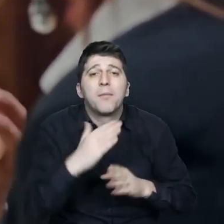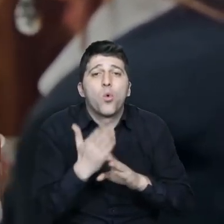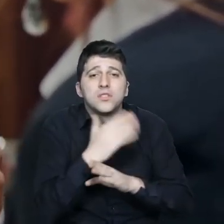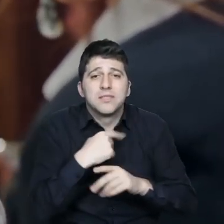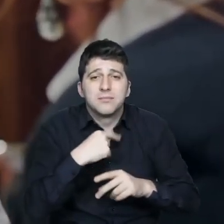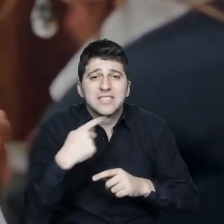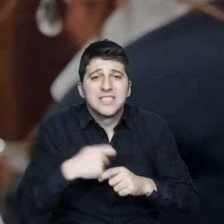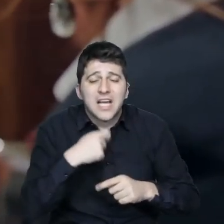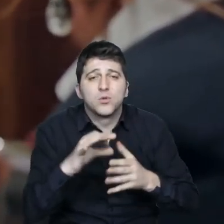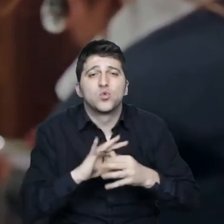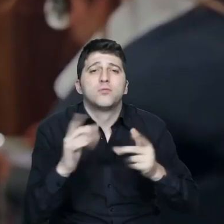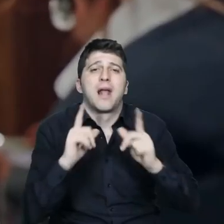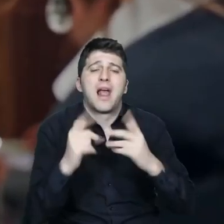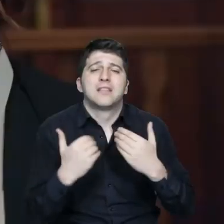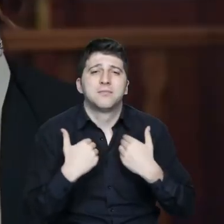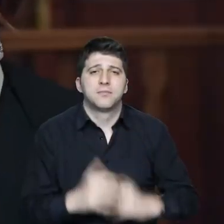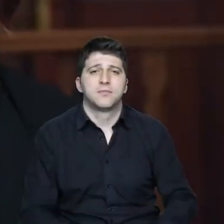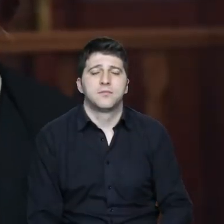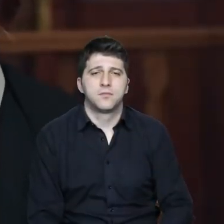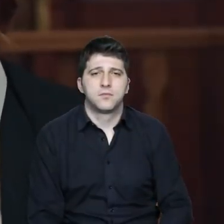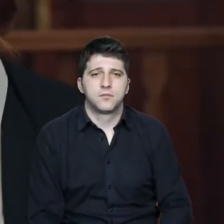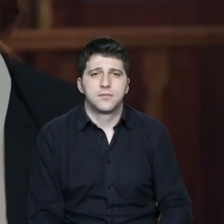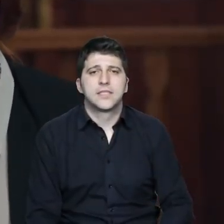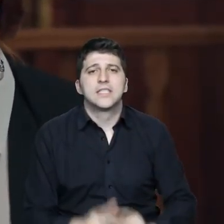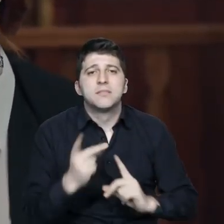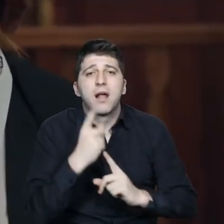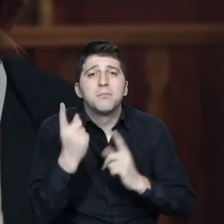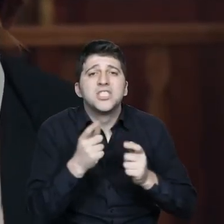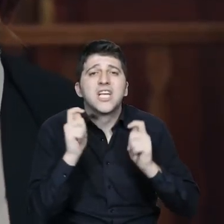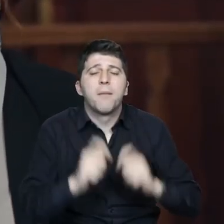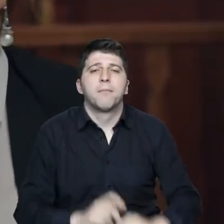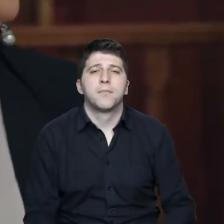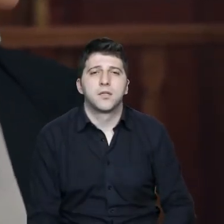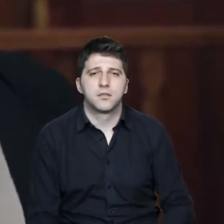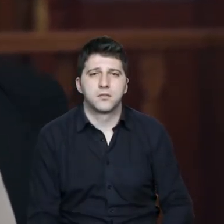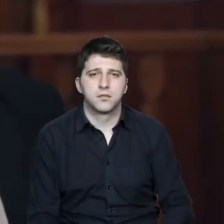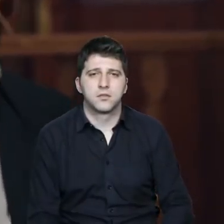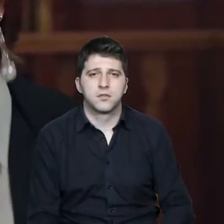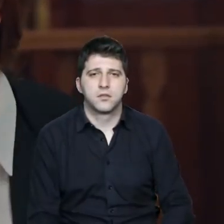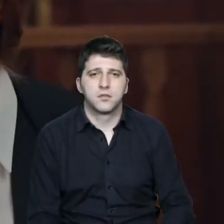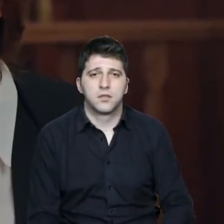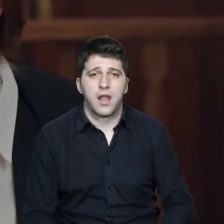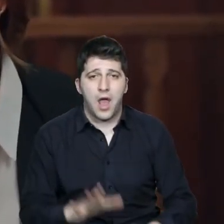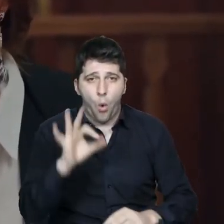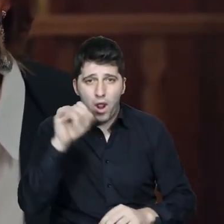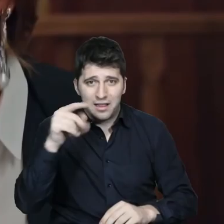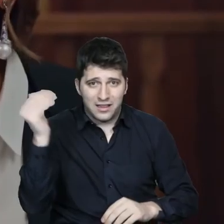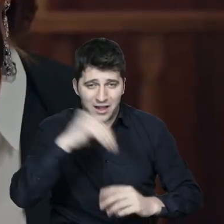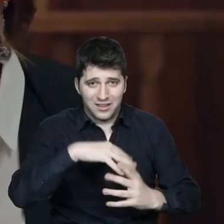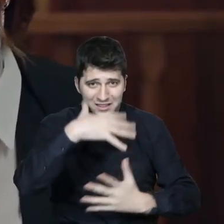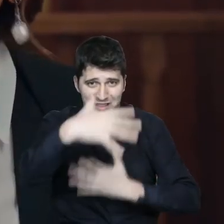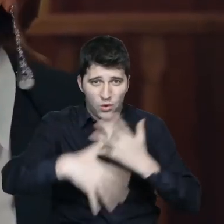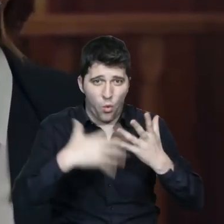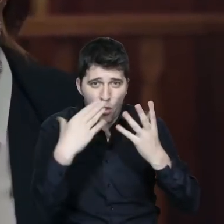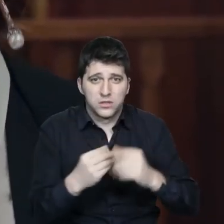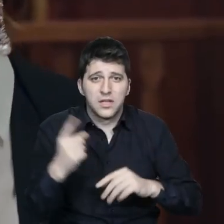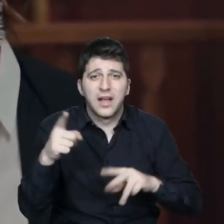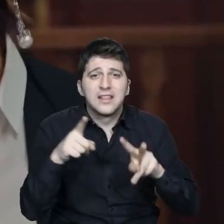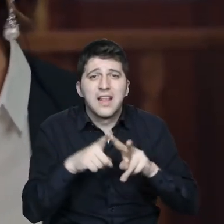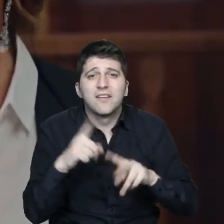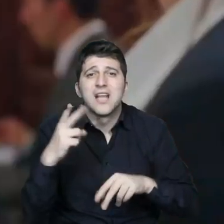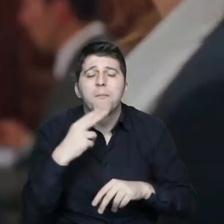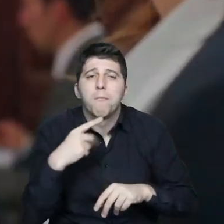bu saçma çözeltiyi bir an önce seyretmemiz lazım. İsmail bir şeyler yap. Eğer Oral buraya gelip ortalığı birbirine katarsa Neve Serhan